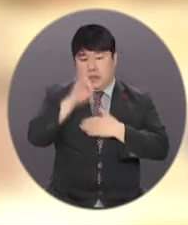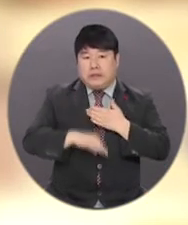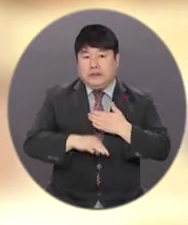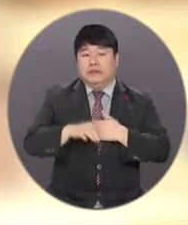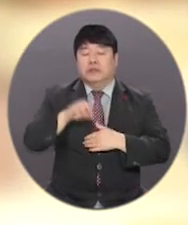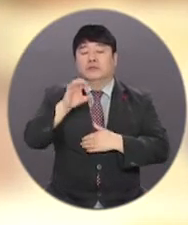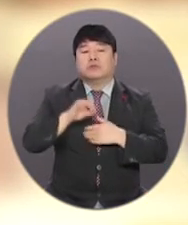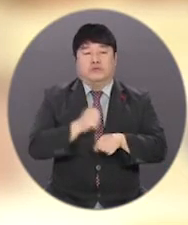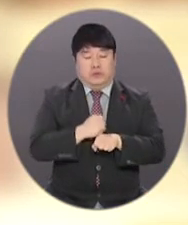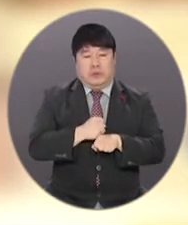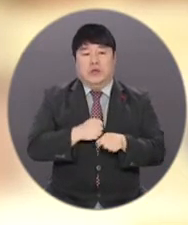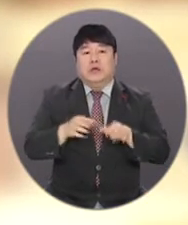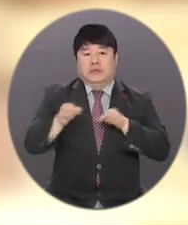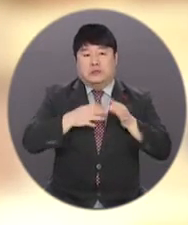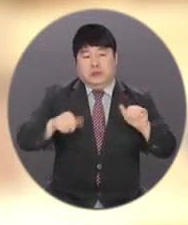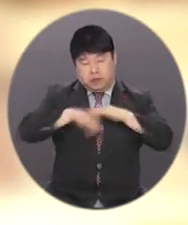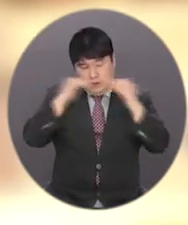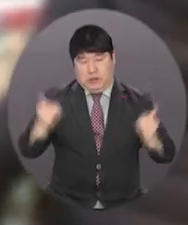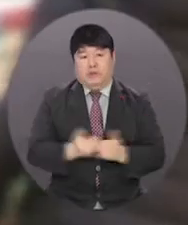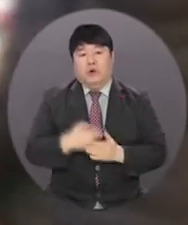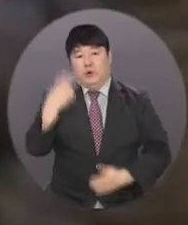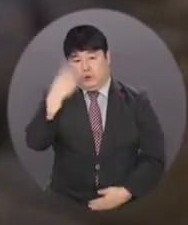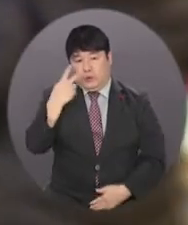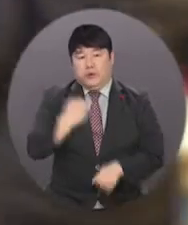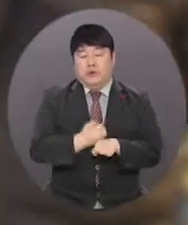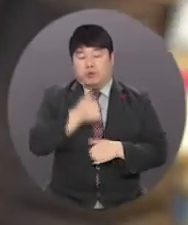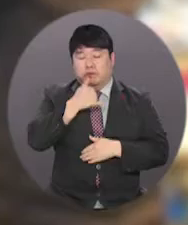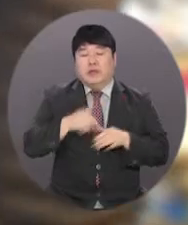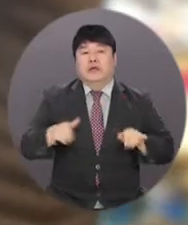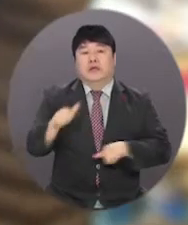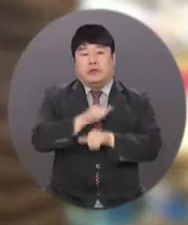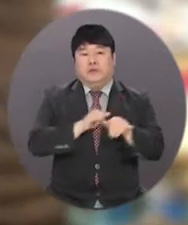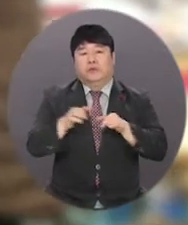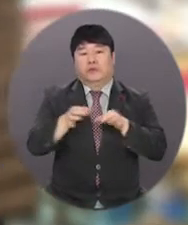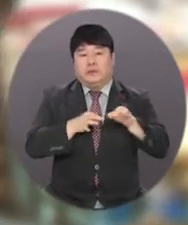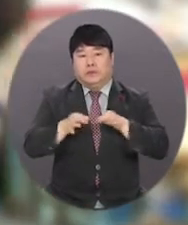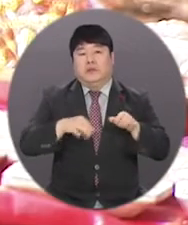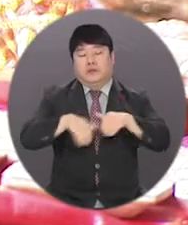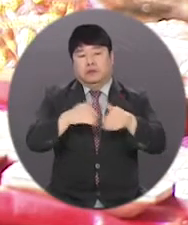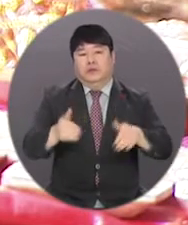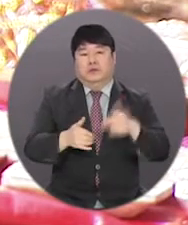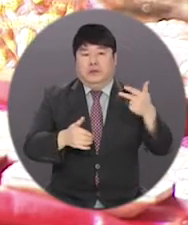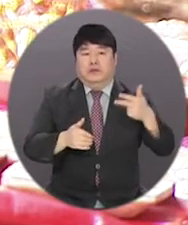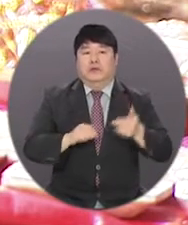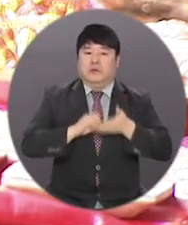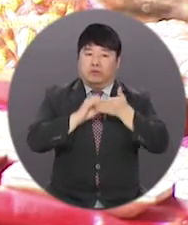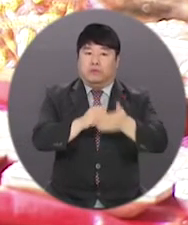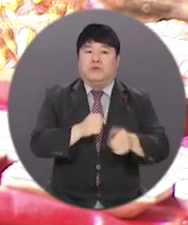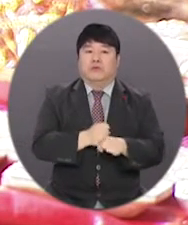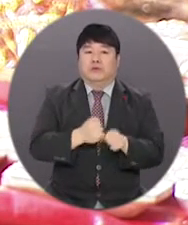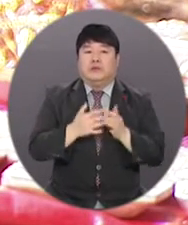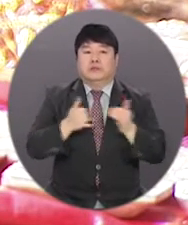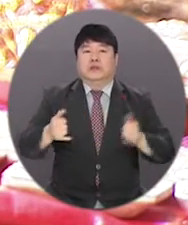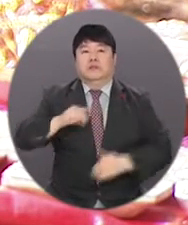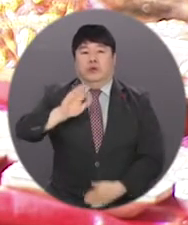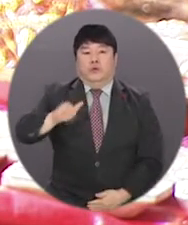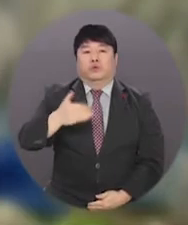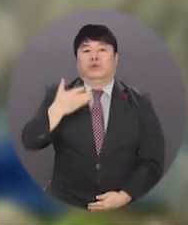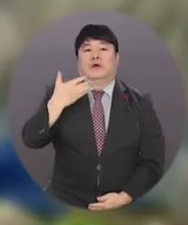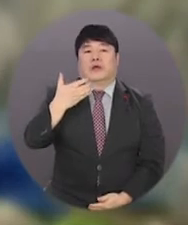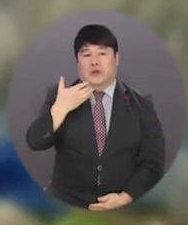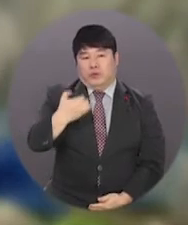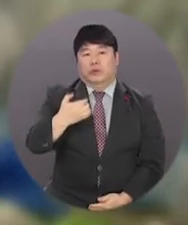함께 상인들 전수조사를 벌이고 있습니다. 양동시장 7개 상인회에 등록된 상인들은